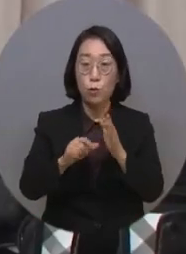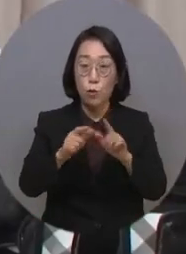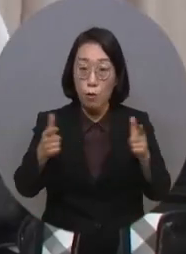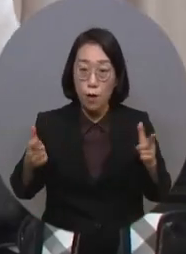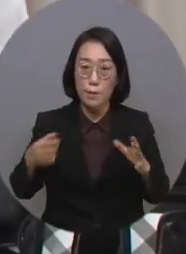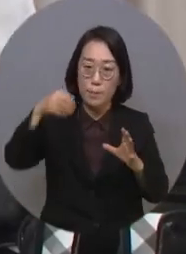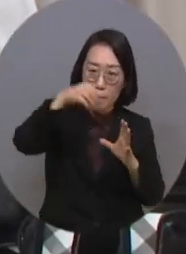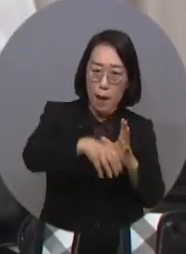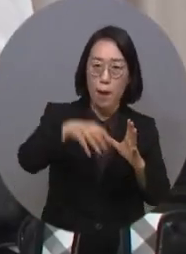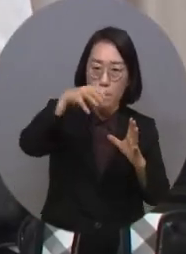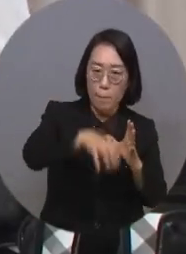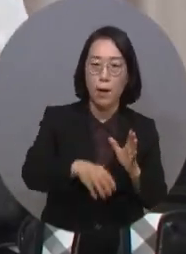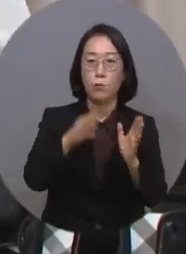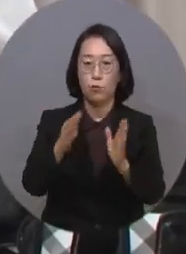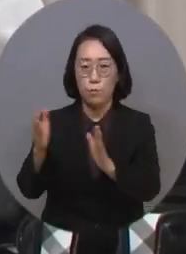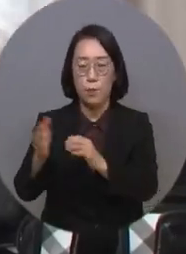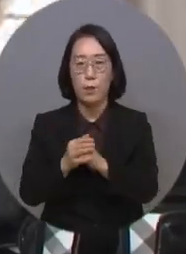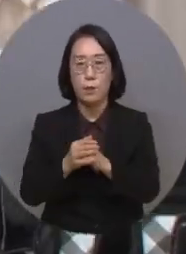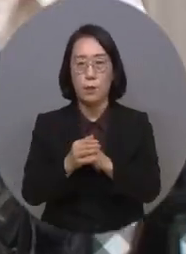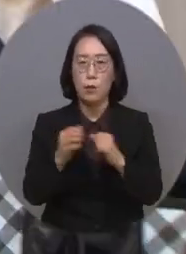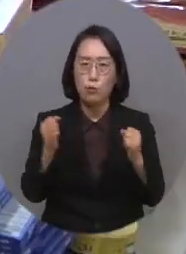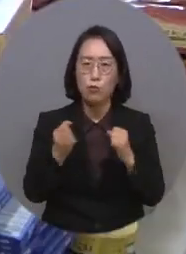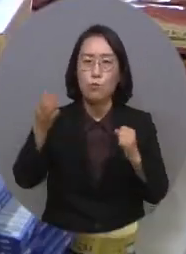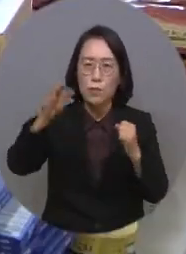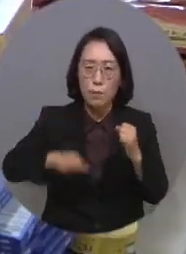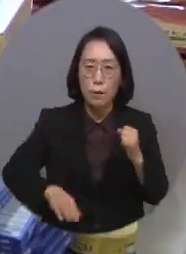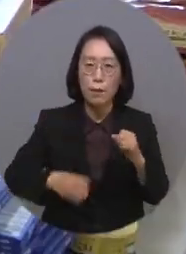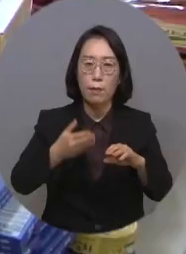부지런히 담습니다. 추운 날씨 속